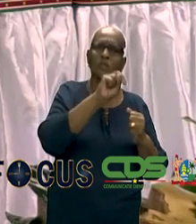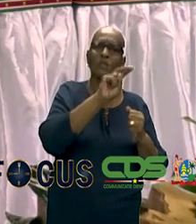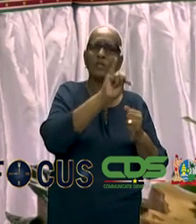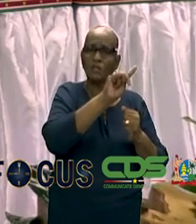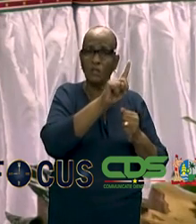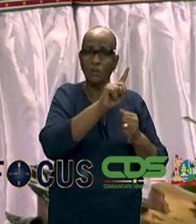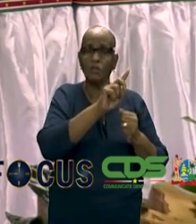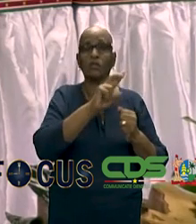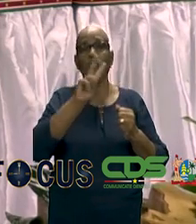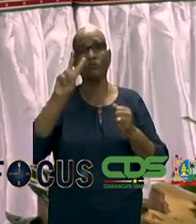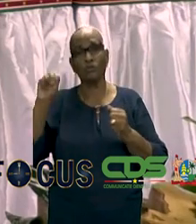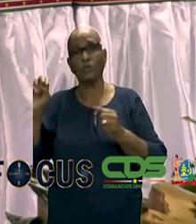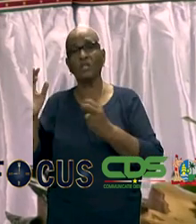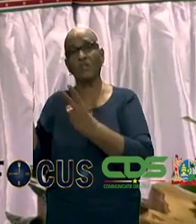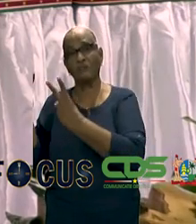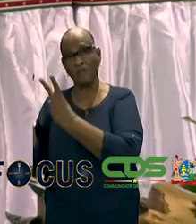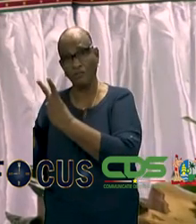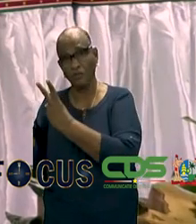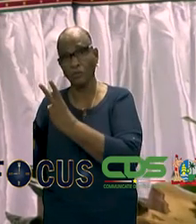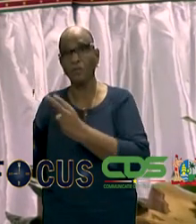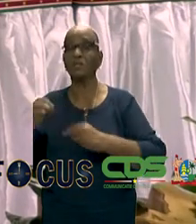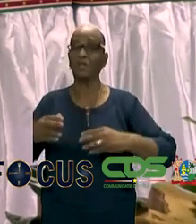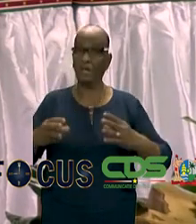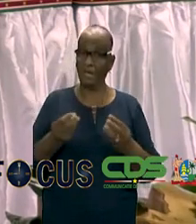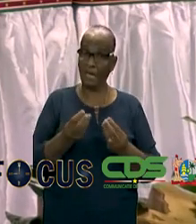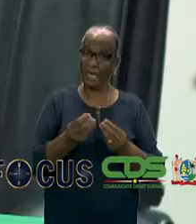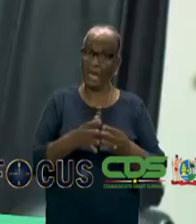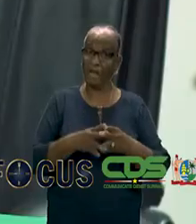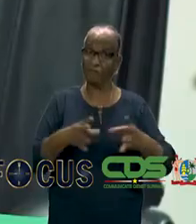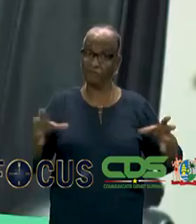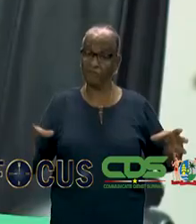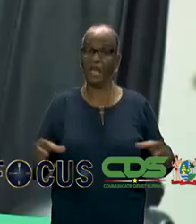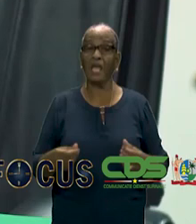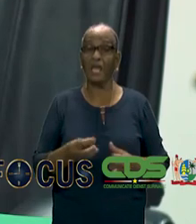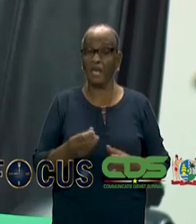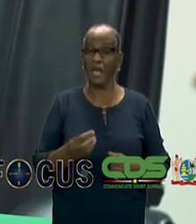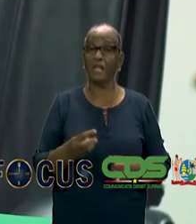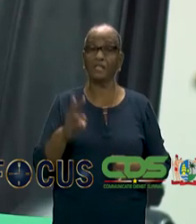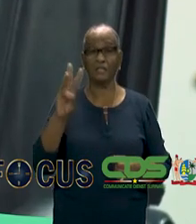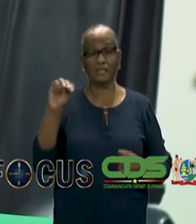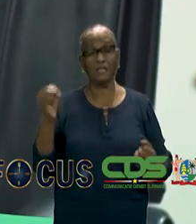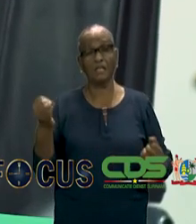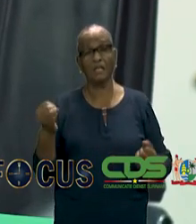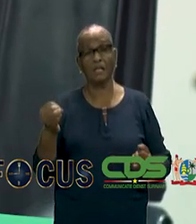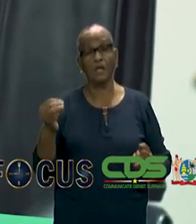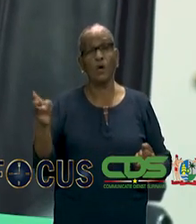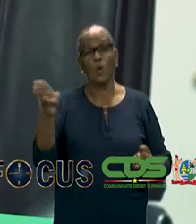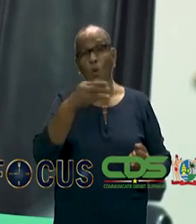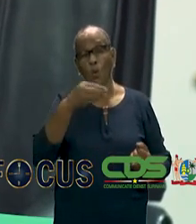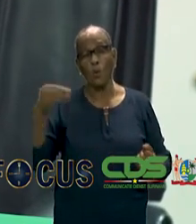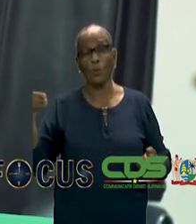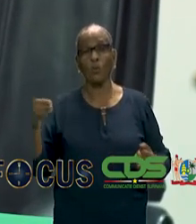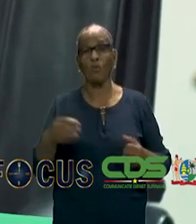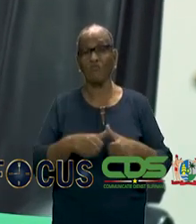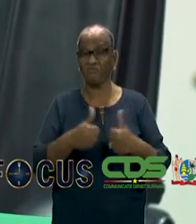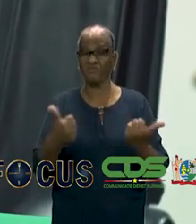Daarvoor is een bedrag van 3 miljoen euro vrijgemaakt voor die samenwerking. En ik heb ook aangekondigd dat volgend jaar,